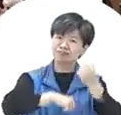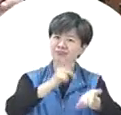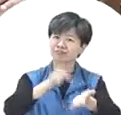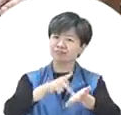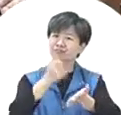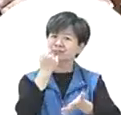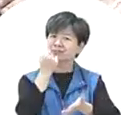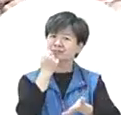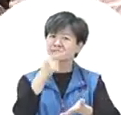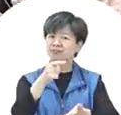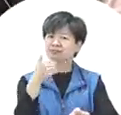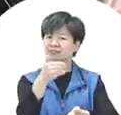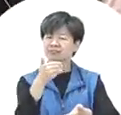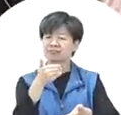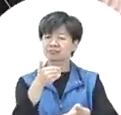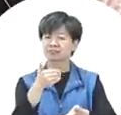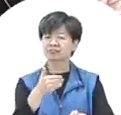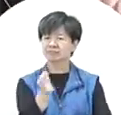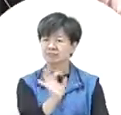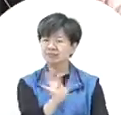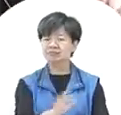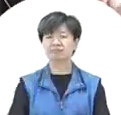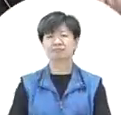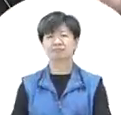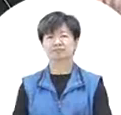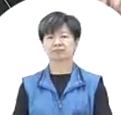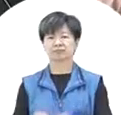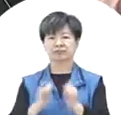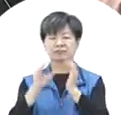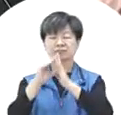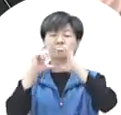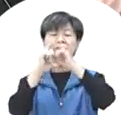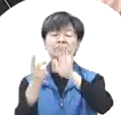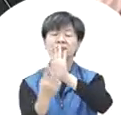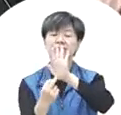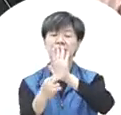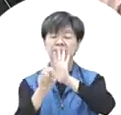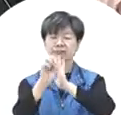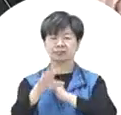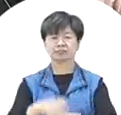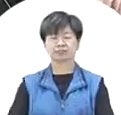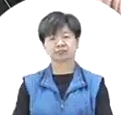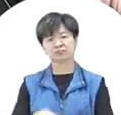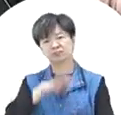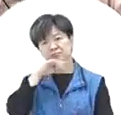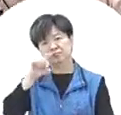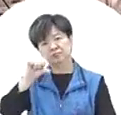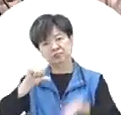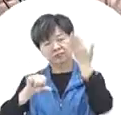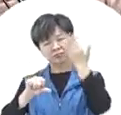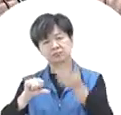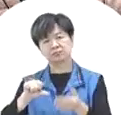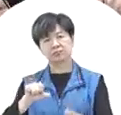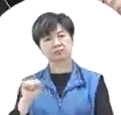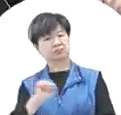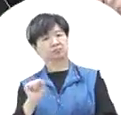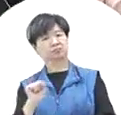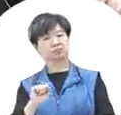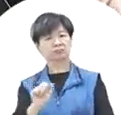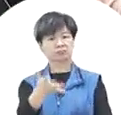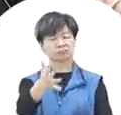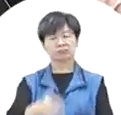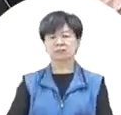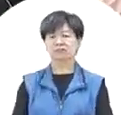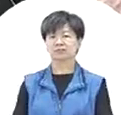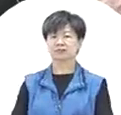了那么多 U-Bike， 我先请社会局 为什么65岁以上的长辈为什么不能用 U 用这个 U 卡去 回应一下，好不